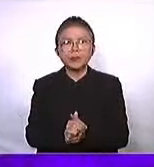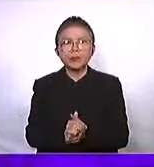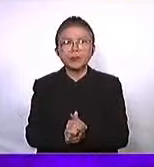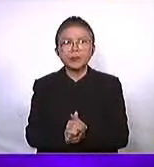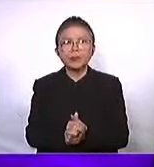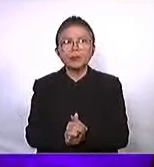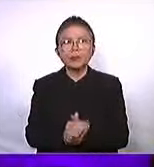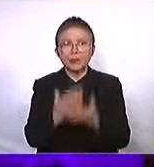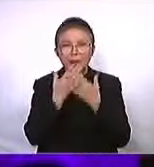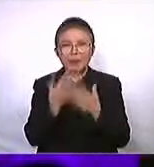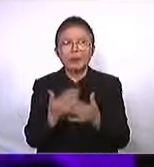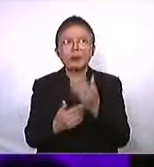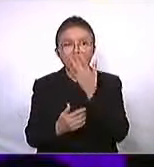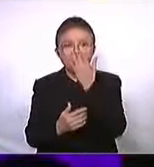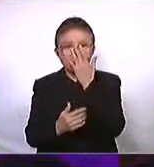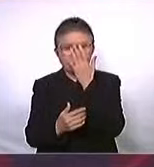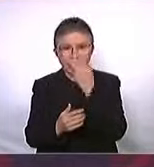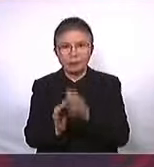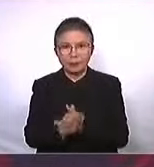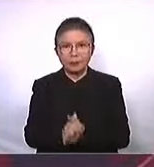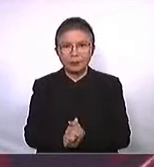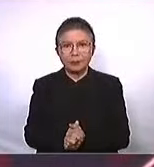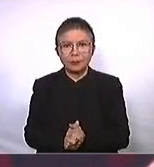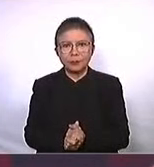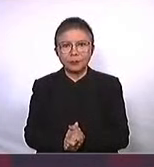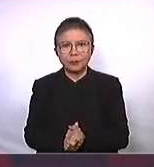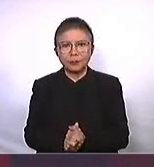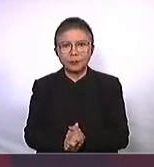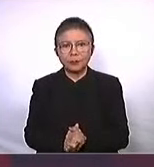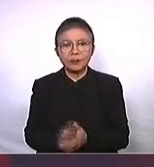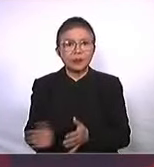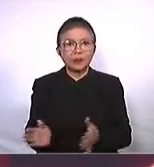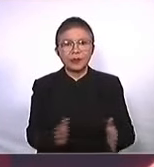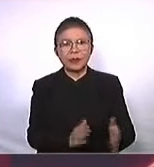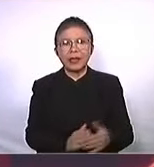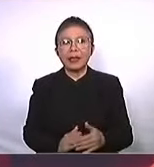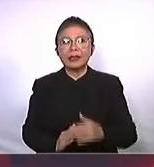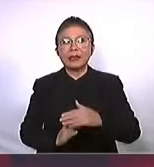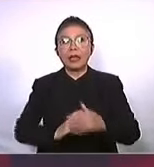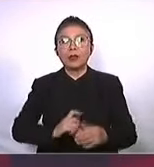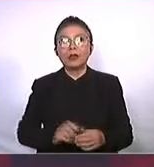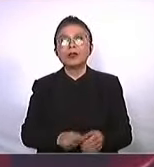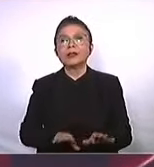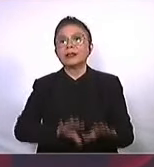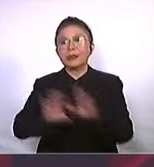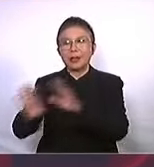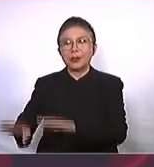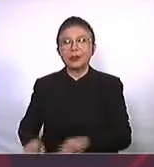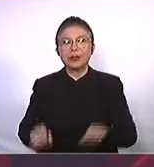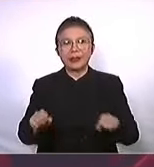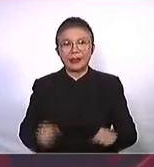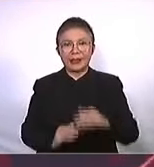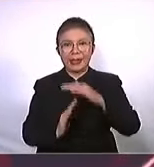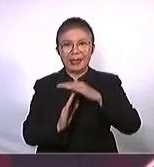calon wakil presiden kita di pemilu 2024. Dan kami persilakan para calon wakil presiden untuk kembali ke tempat duduk